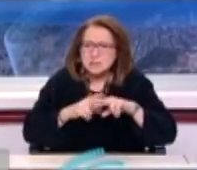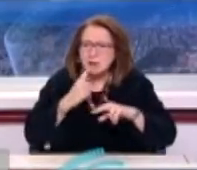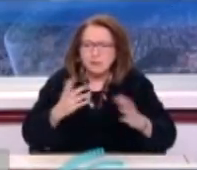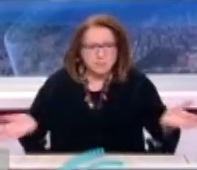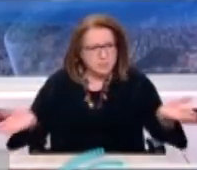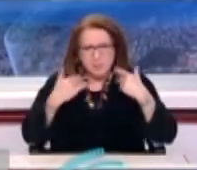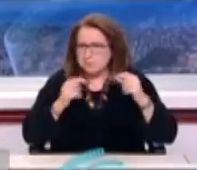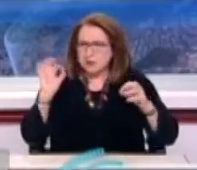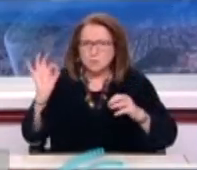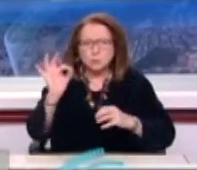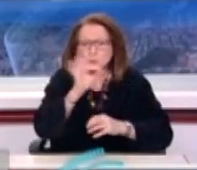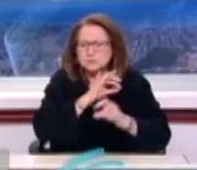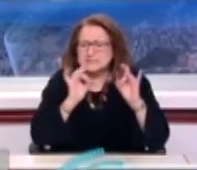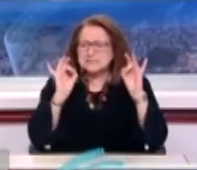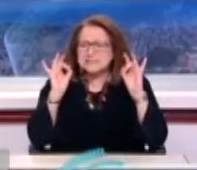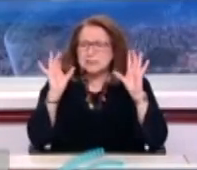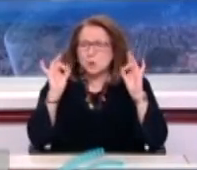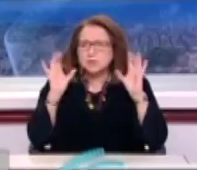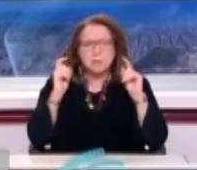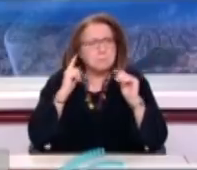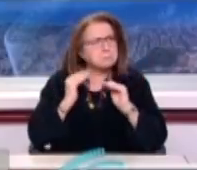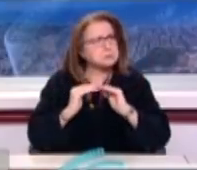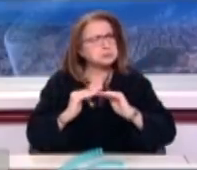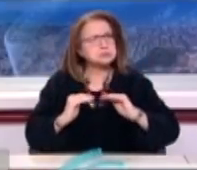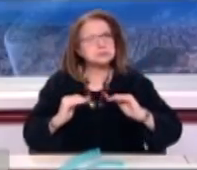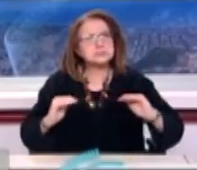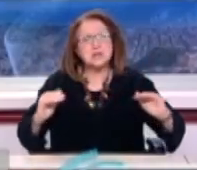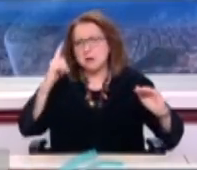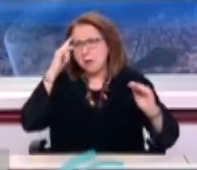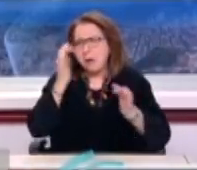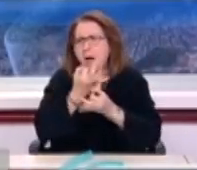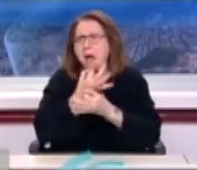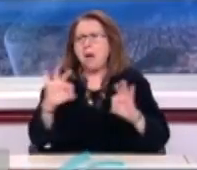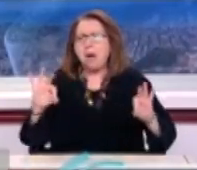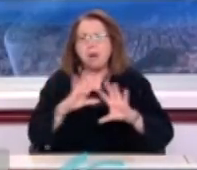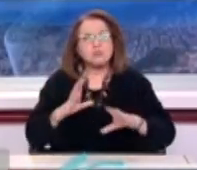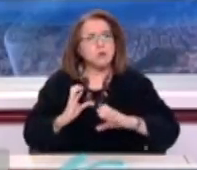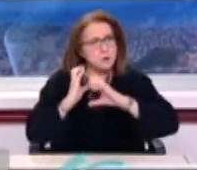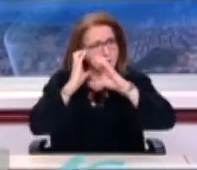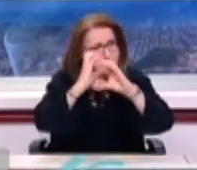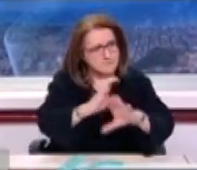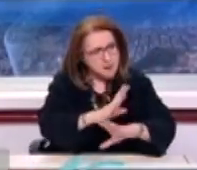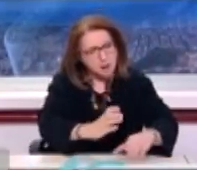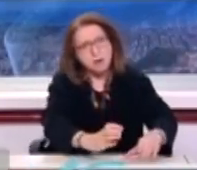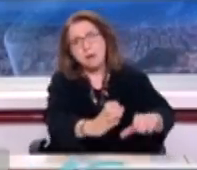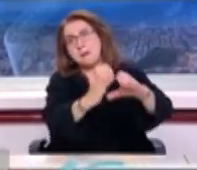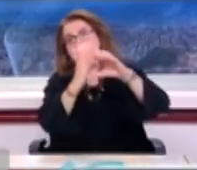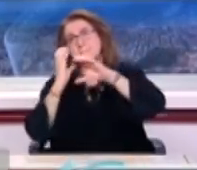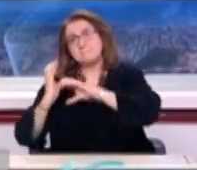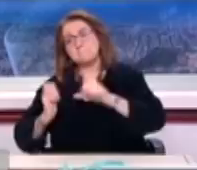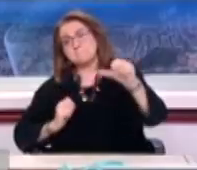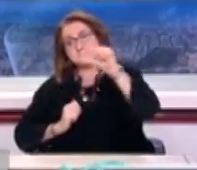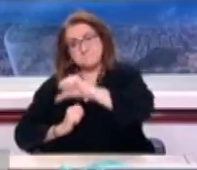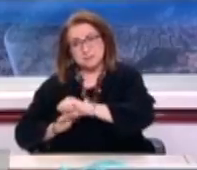στην κοινότητα. Σε εισαγωγικά δεν υπήρχε. Η ομάδα αυτή επέστρεψε από το Ισραήλ στις